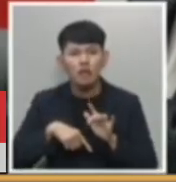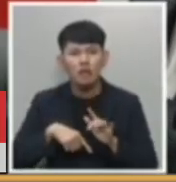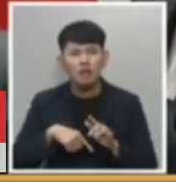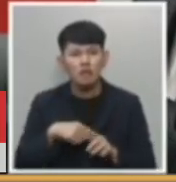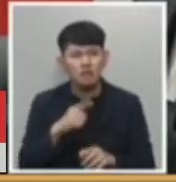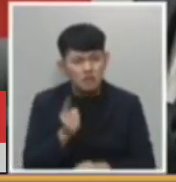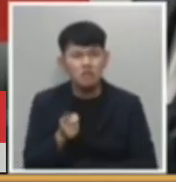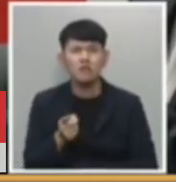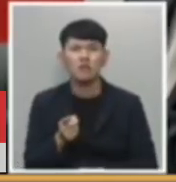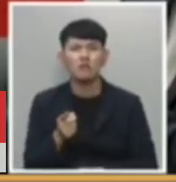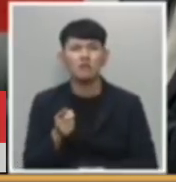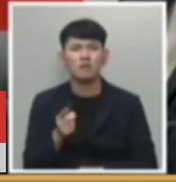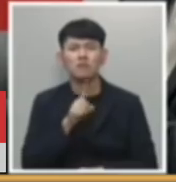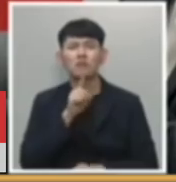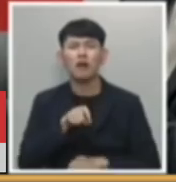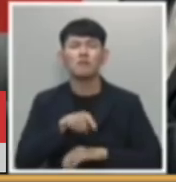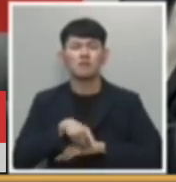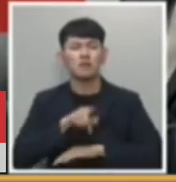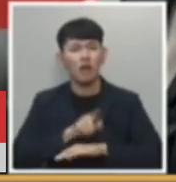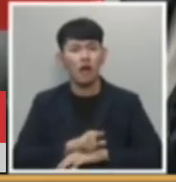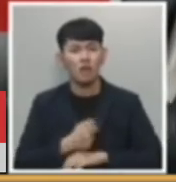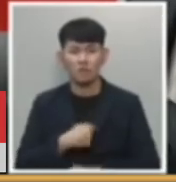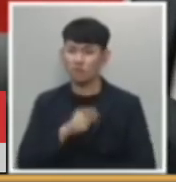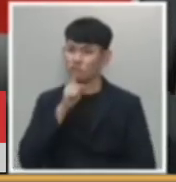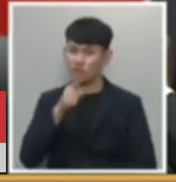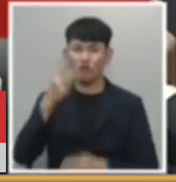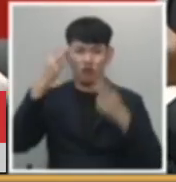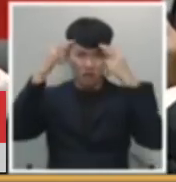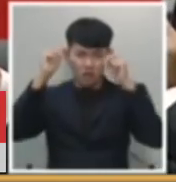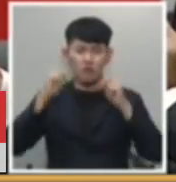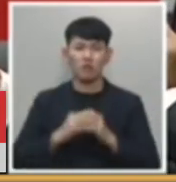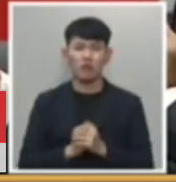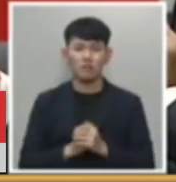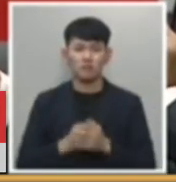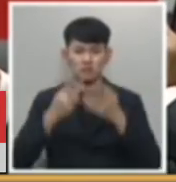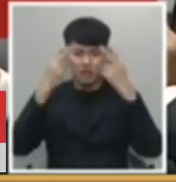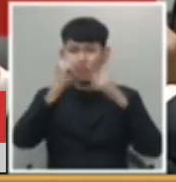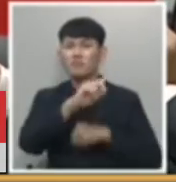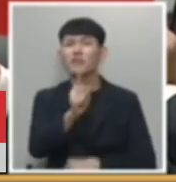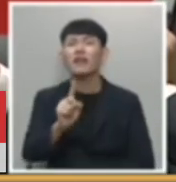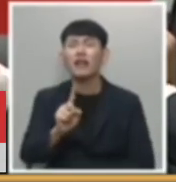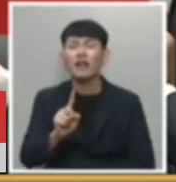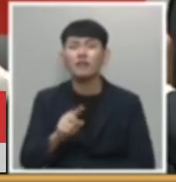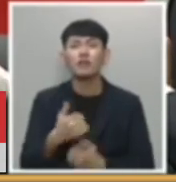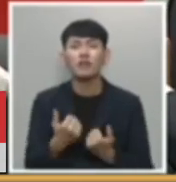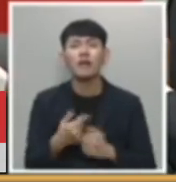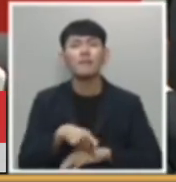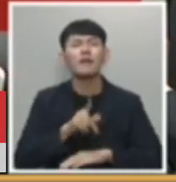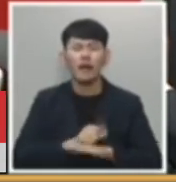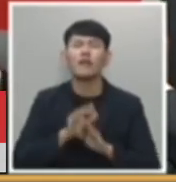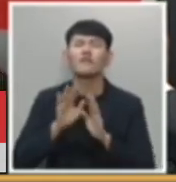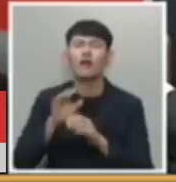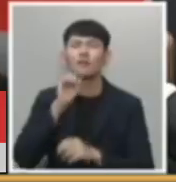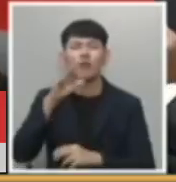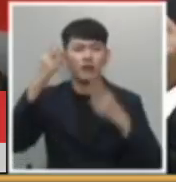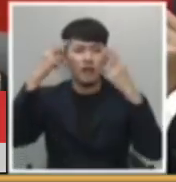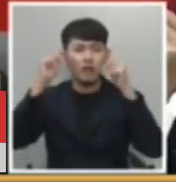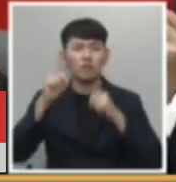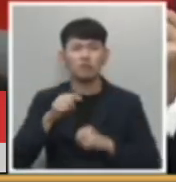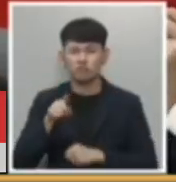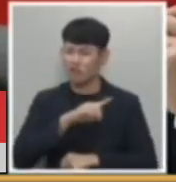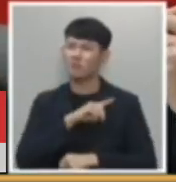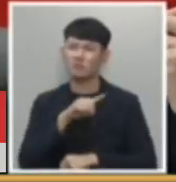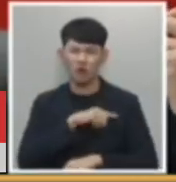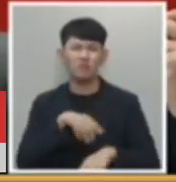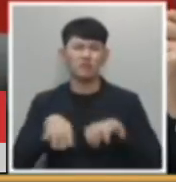ครับท่านประธานครับอย่างนี้ผมต้องฟ้องท่านนายกครับท่านนายกไปไหนอีกก็ไม่รู้ครับท่านประธานเรียนท่านนายกหน่อยครับต้องไปจัดการครับเ